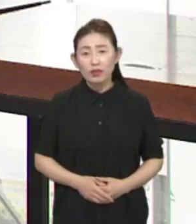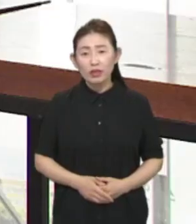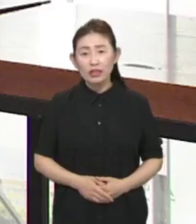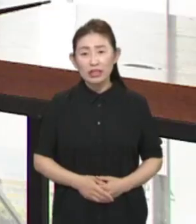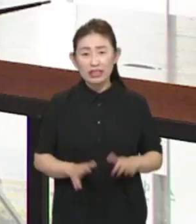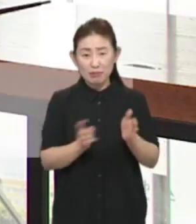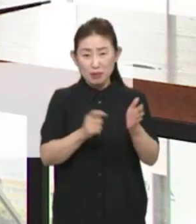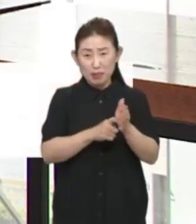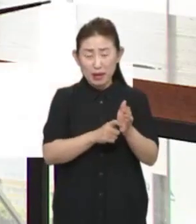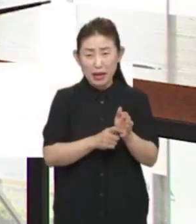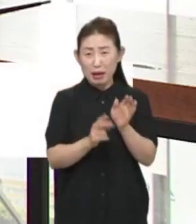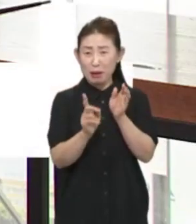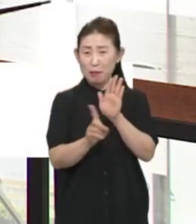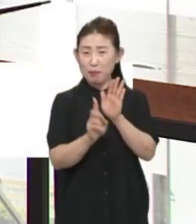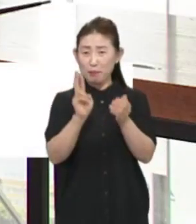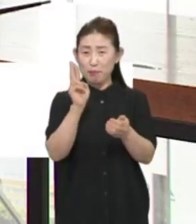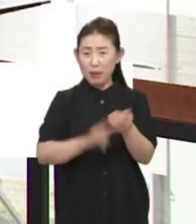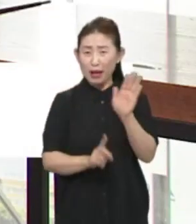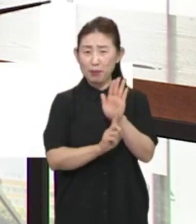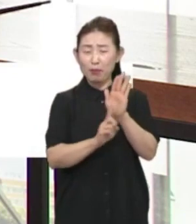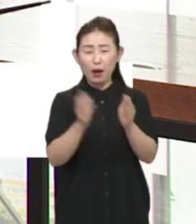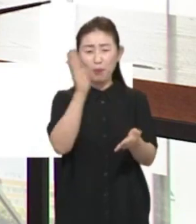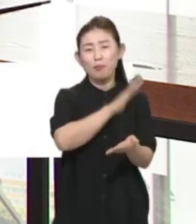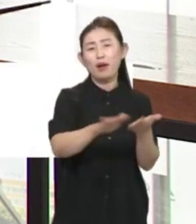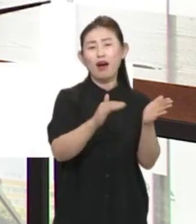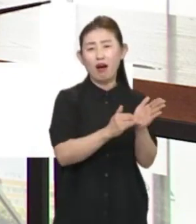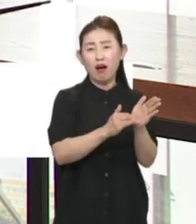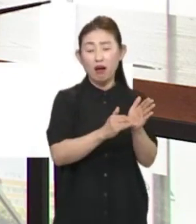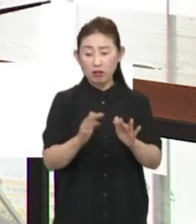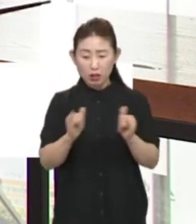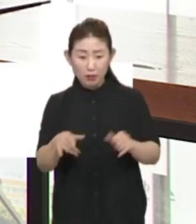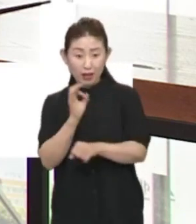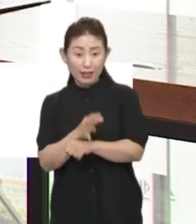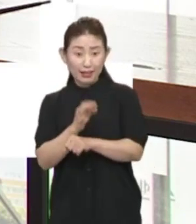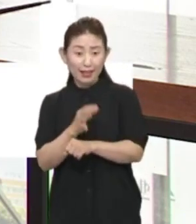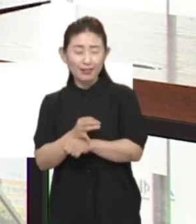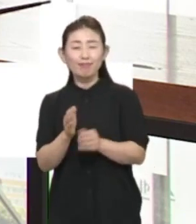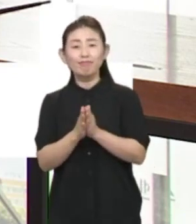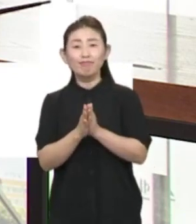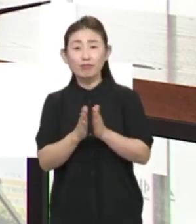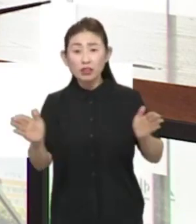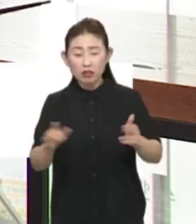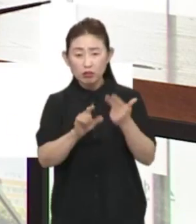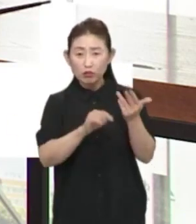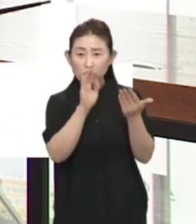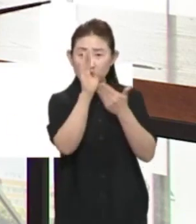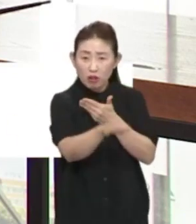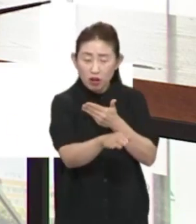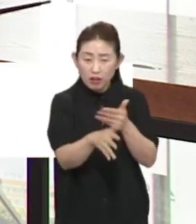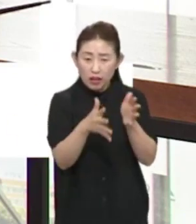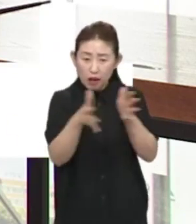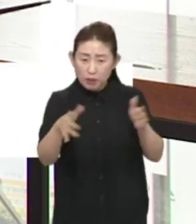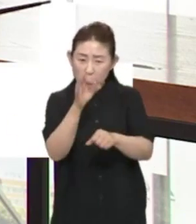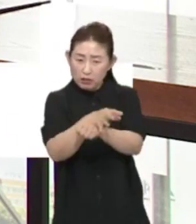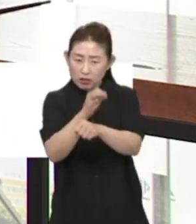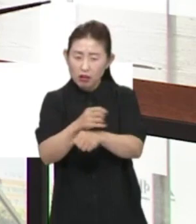급매물 물량이 소진이 되면서 구매 심리도 계속 살아나고 있는데요. 하반기에 들어서는 이제 거래량이 좀